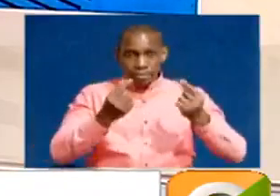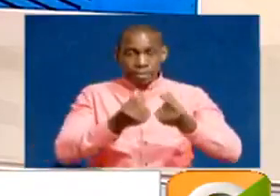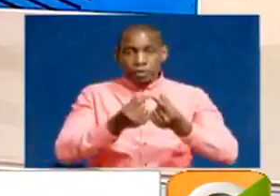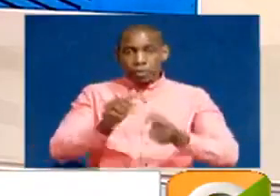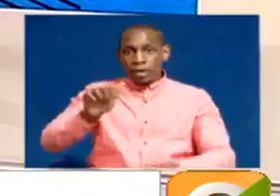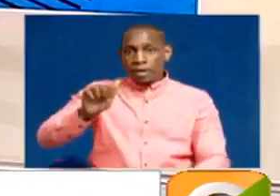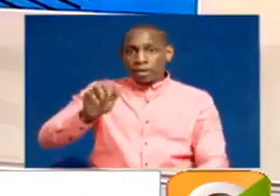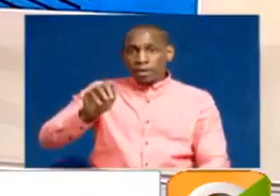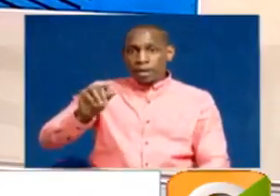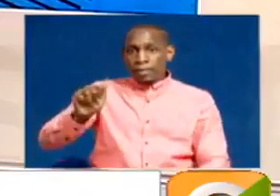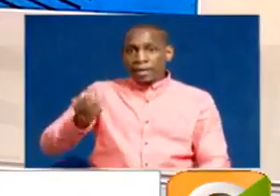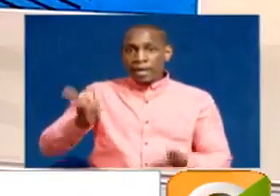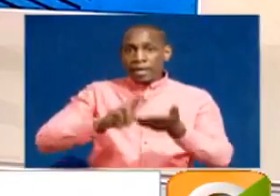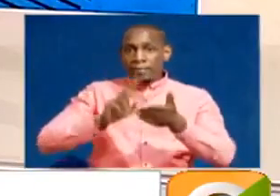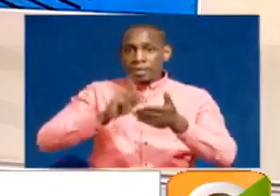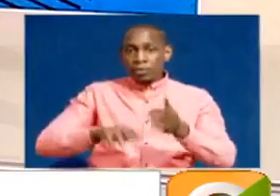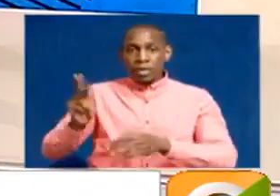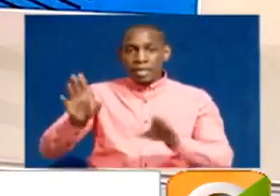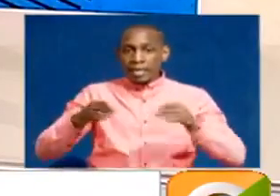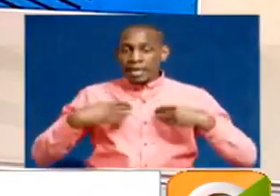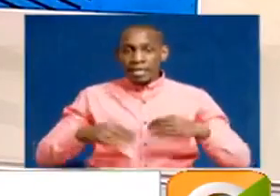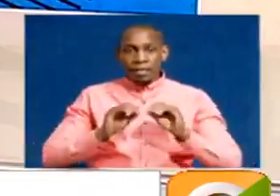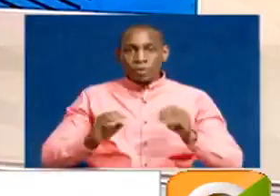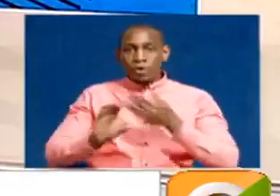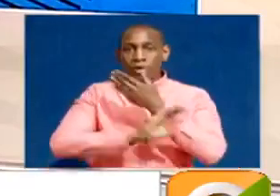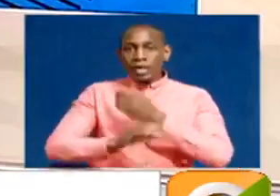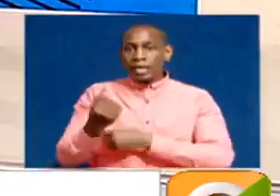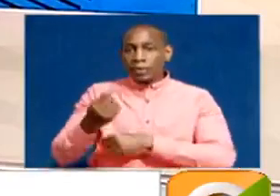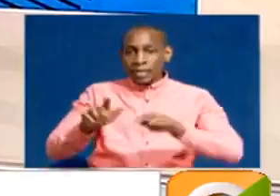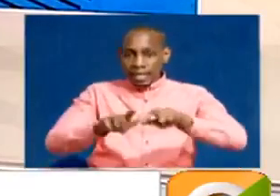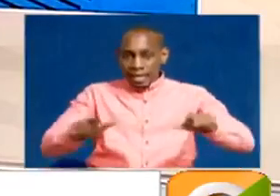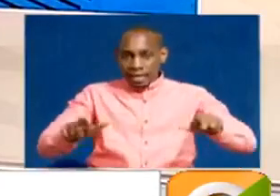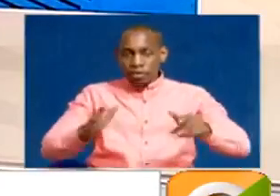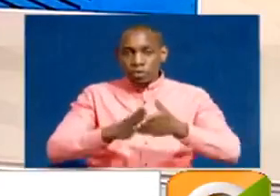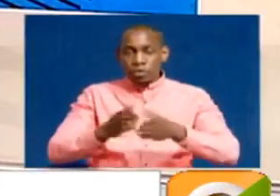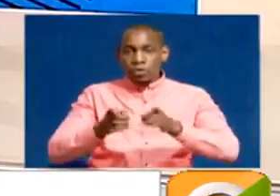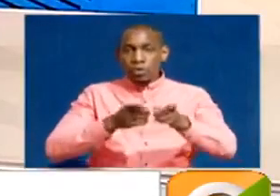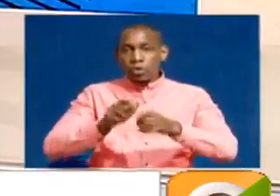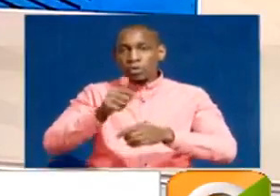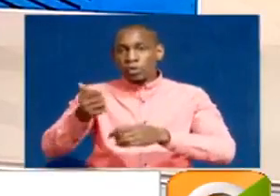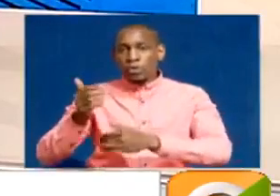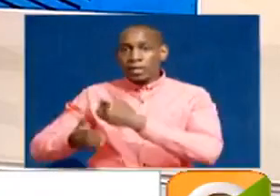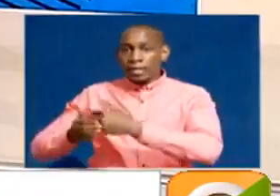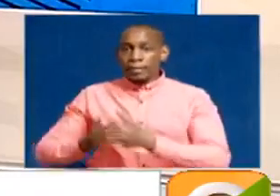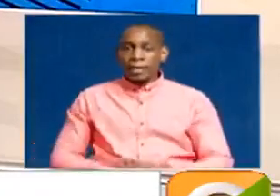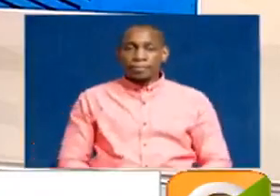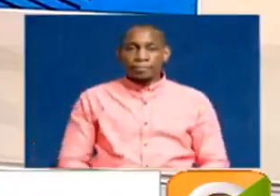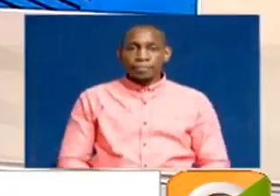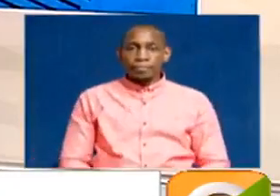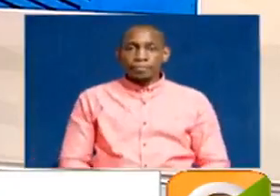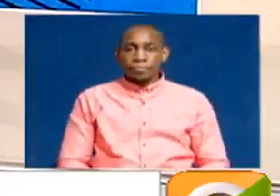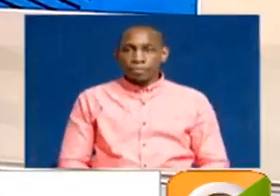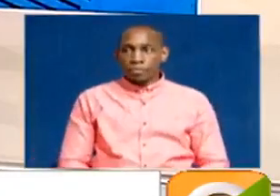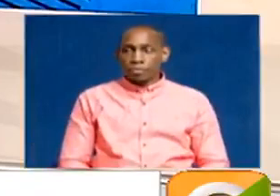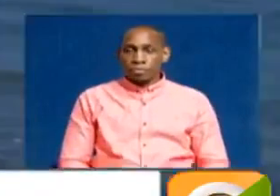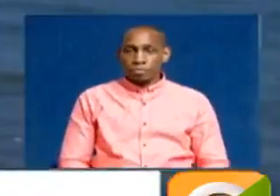la Manda na kukariri kuwa Kenya haitoruhusu hata nchi moja ardhi yake kutwaliwa na majirani zake. Francis Kashuri